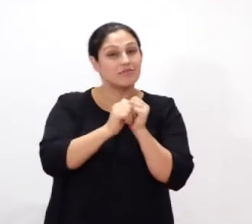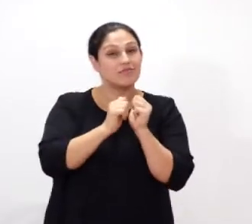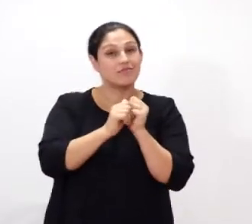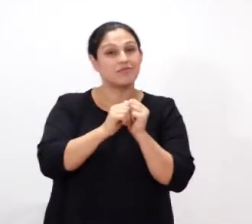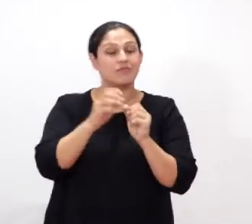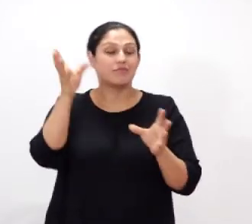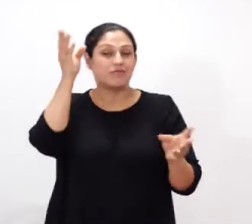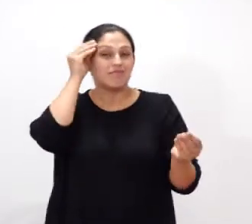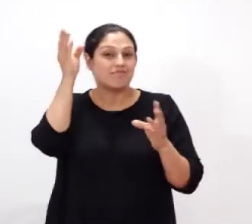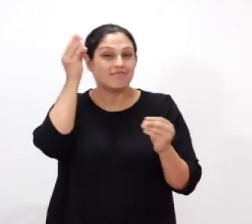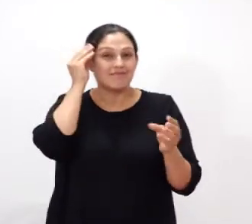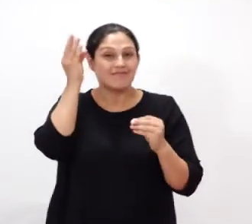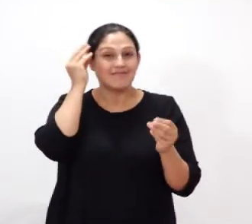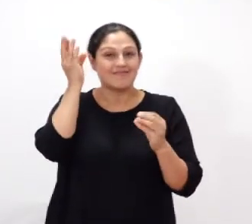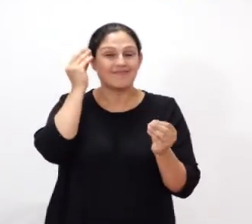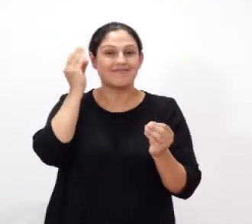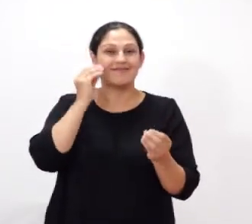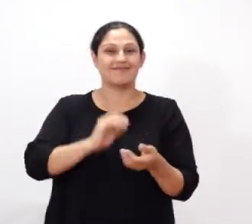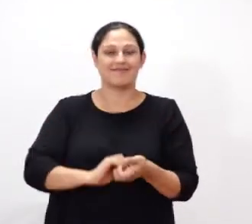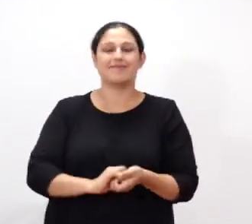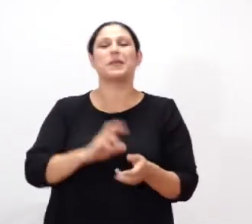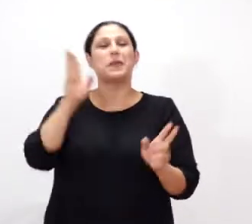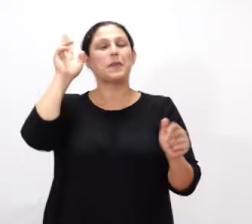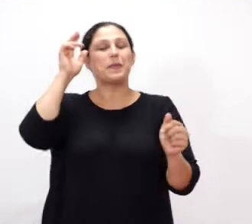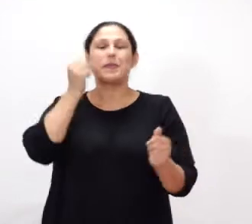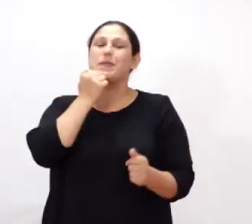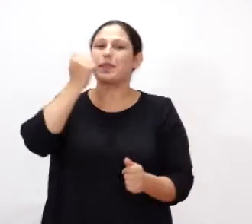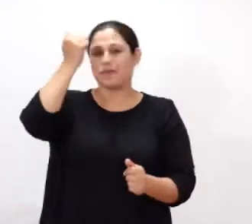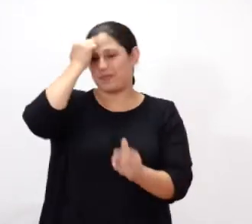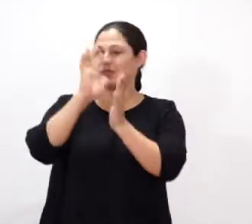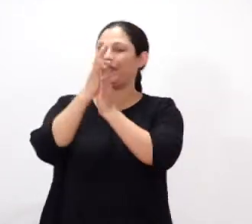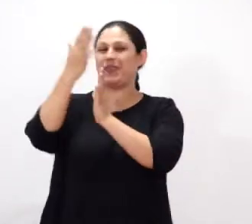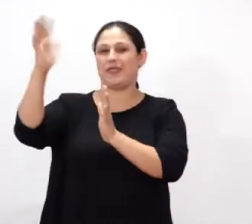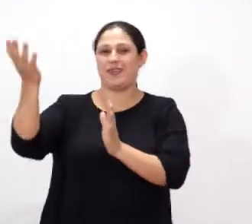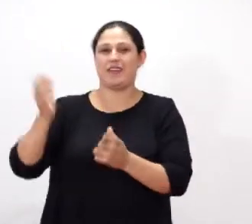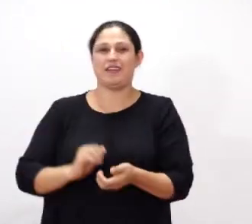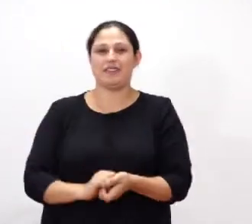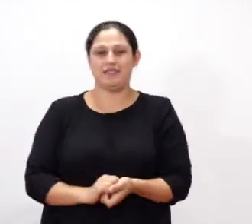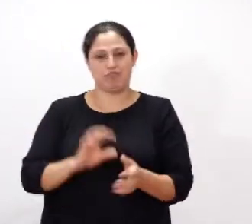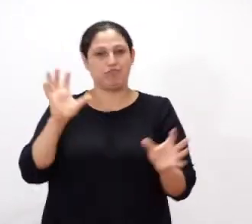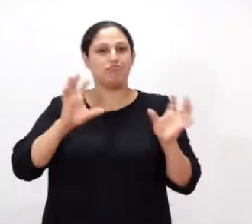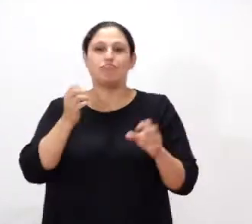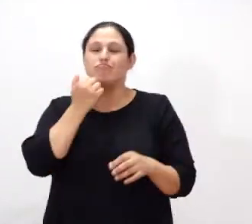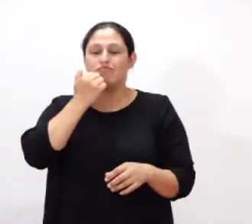می آموزید تشکر درخت تشکر دیو